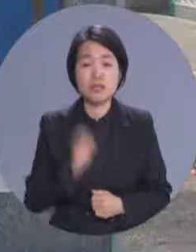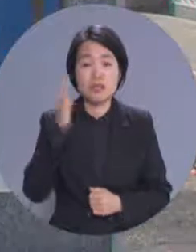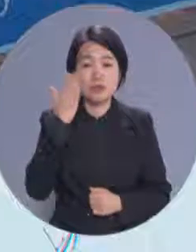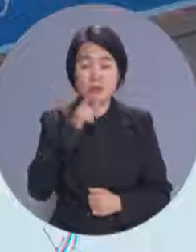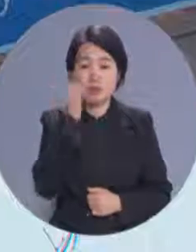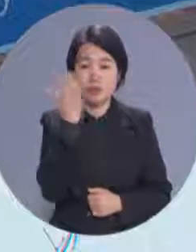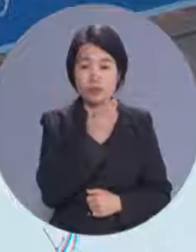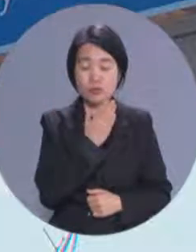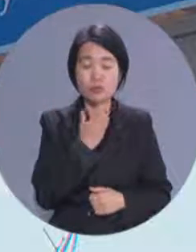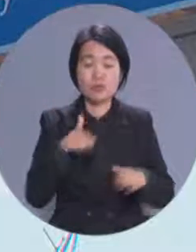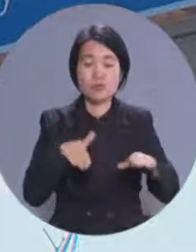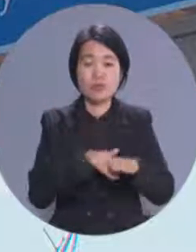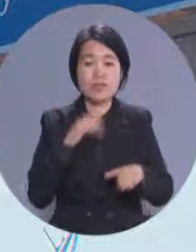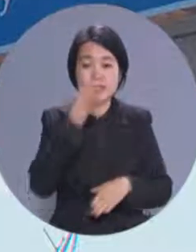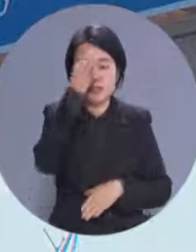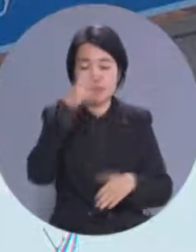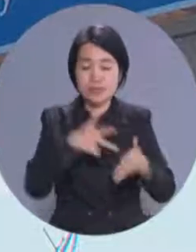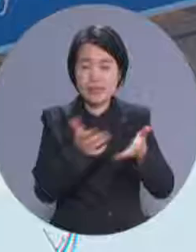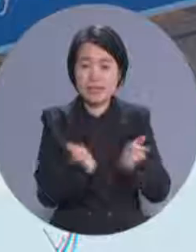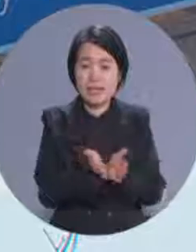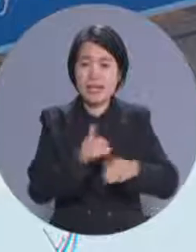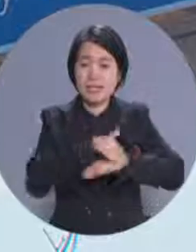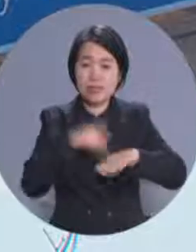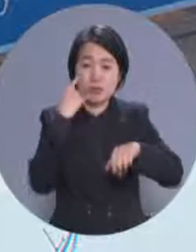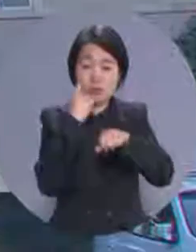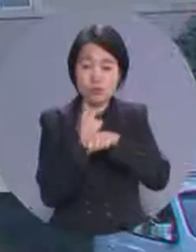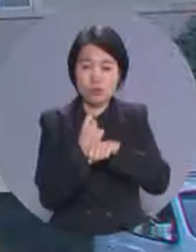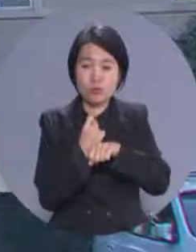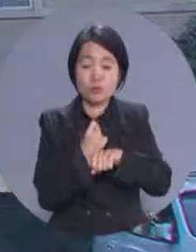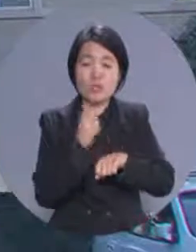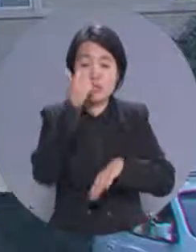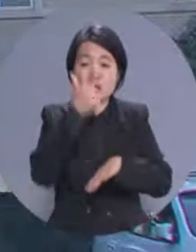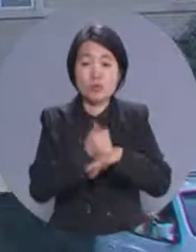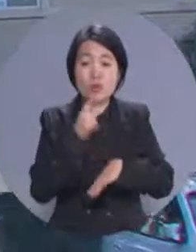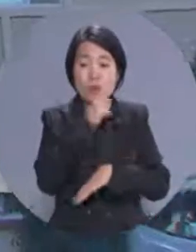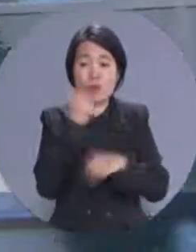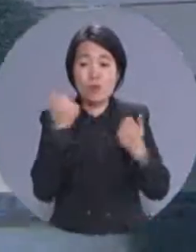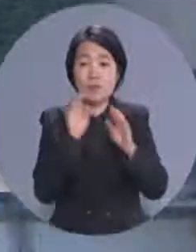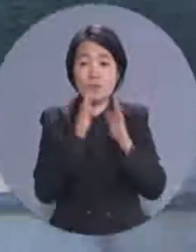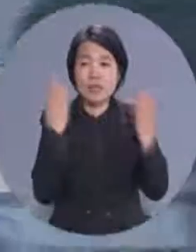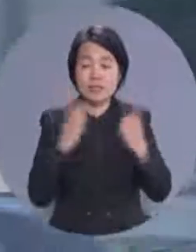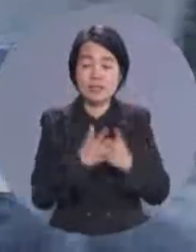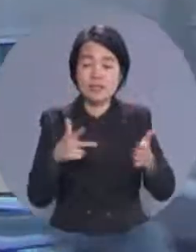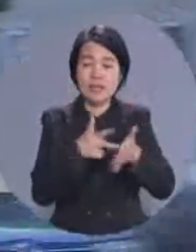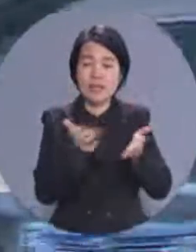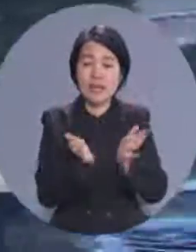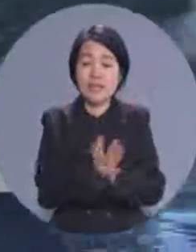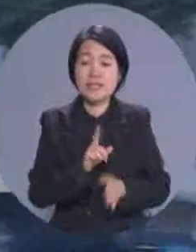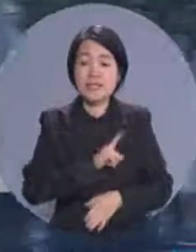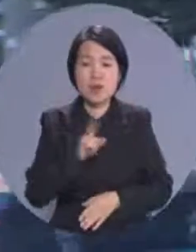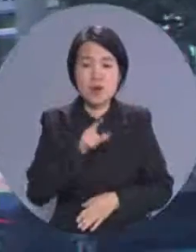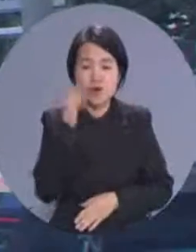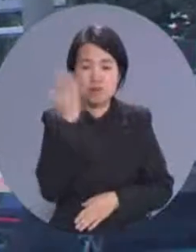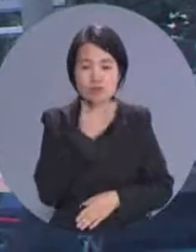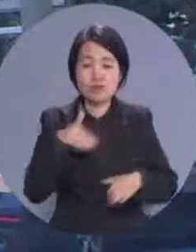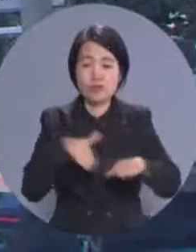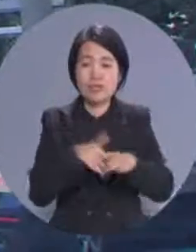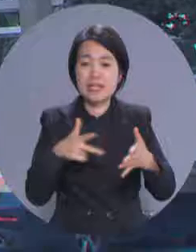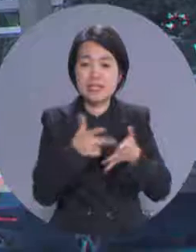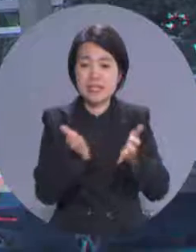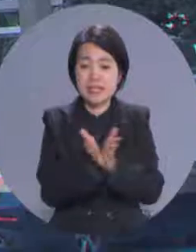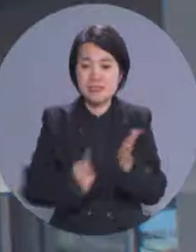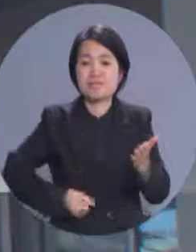최근 여수문화예술재단 설립 계획 수립 연구용역 최종 보고회를 갖고 재단의 공식 명칭을